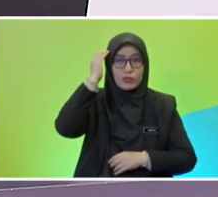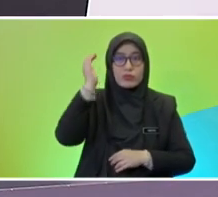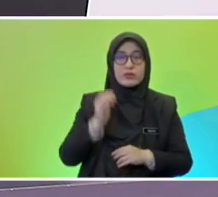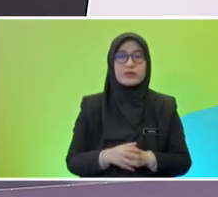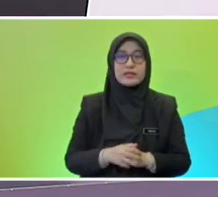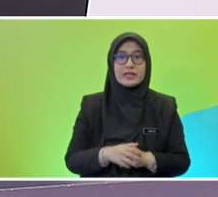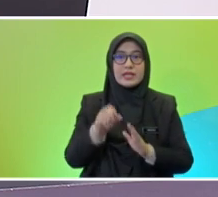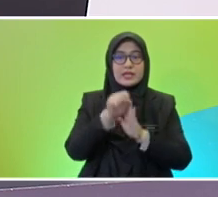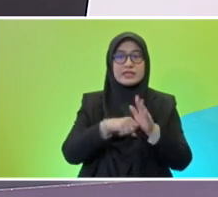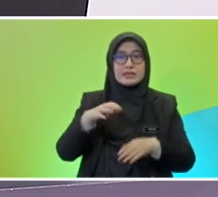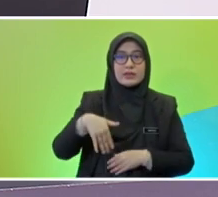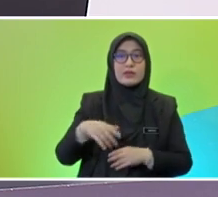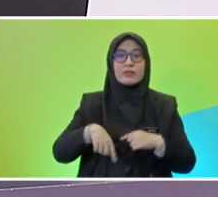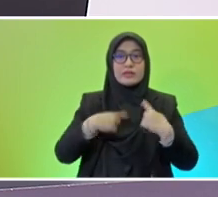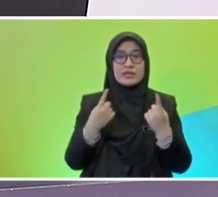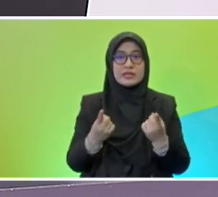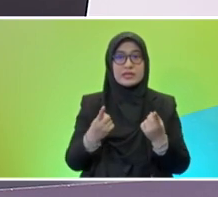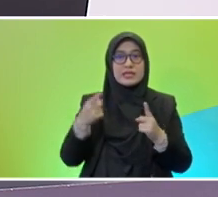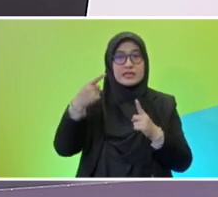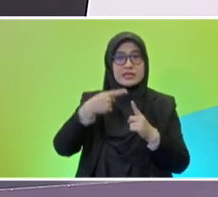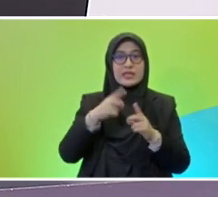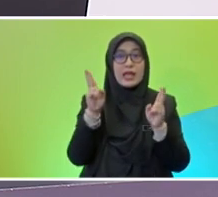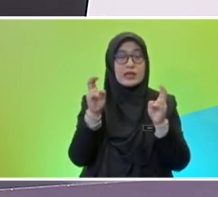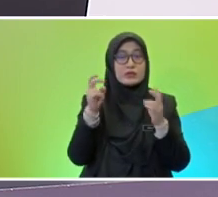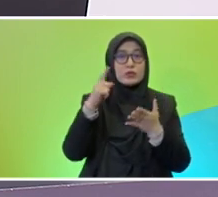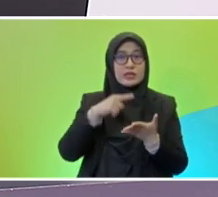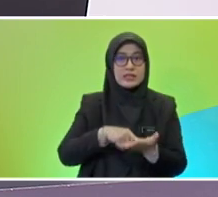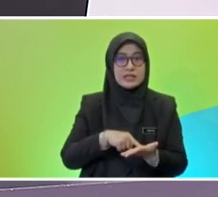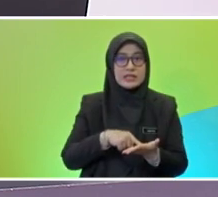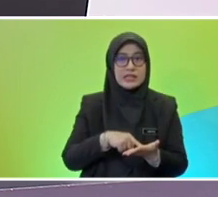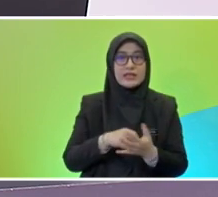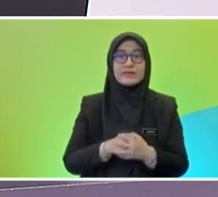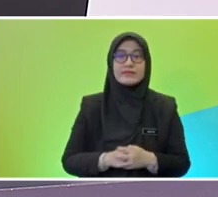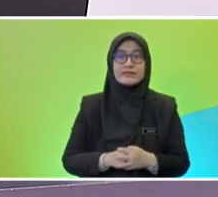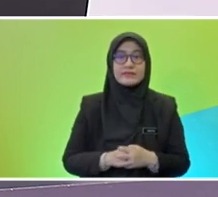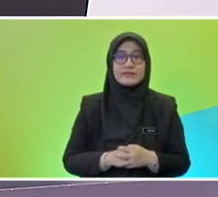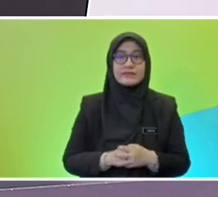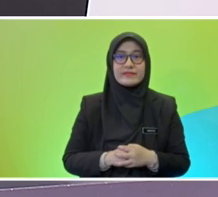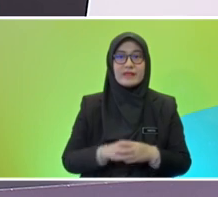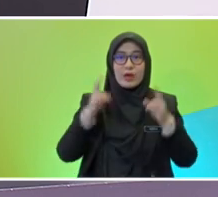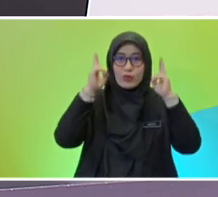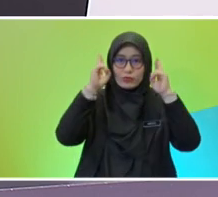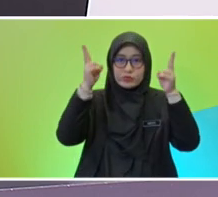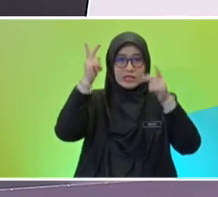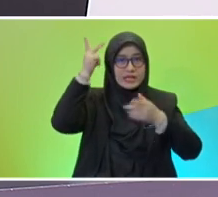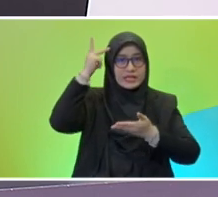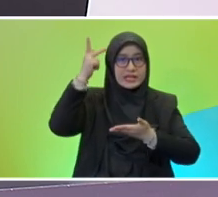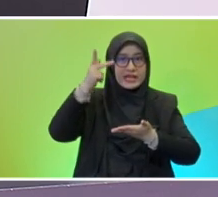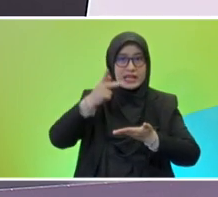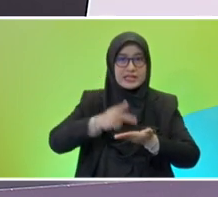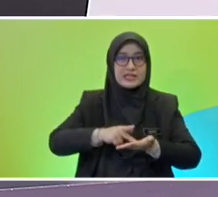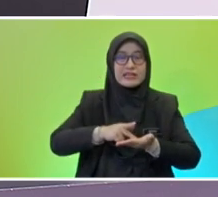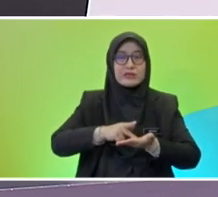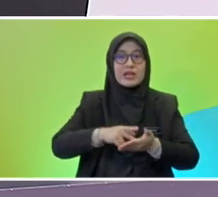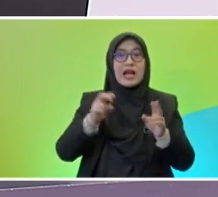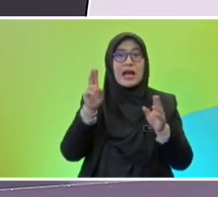ke pada ee tajuk eee topi yang lebih lebih menarik lagi terus Ustaz nak perkenalkan dahulu lah Apa yang